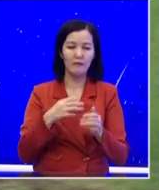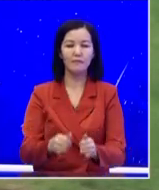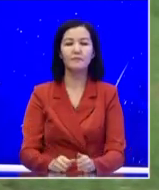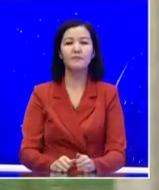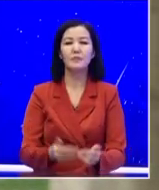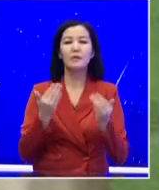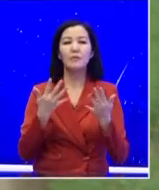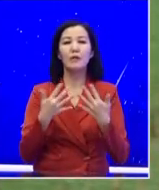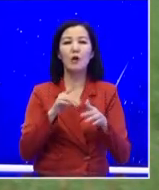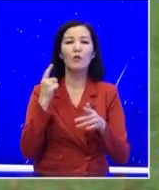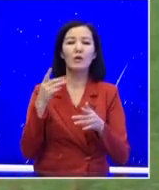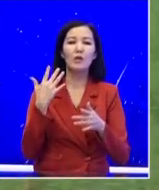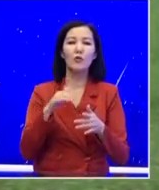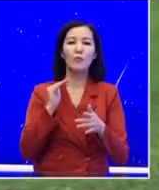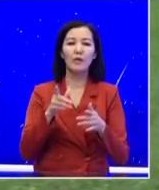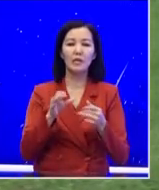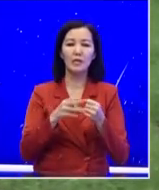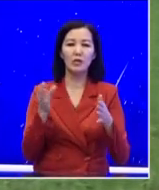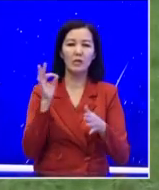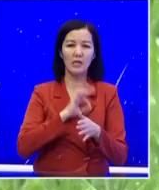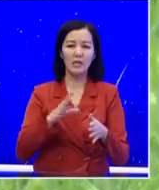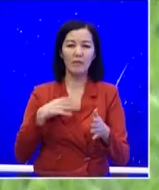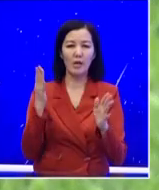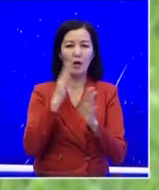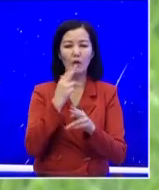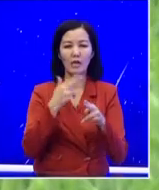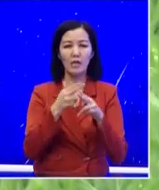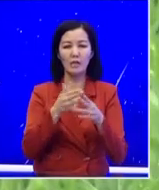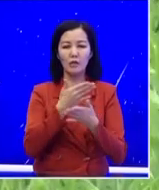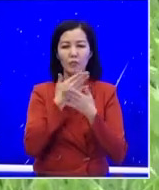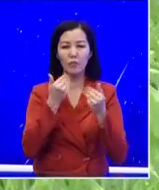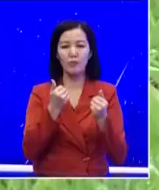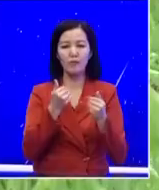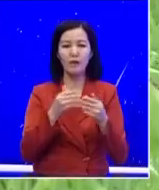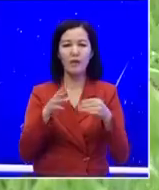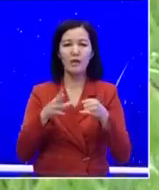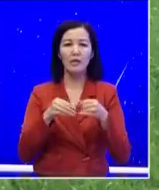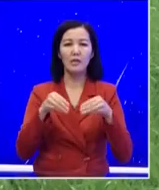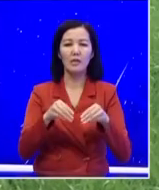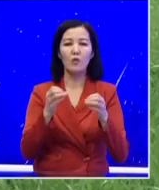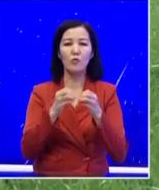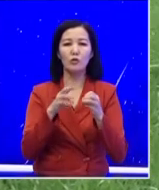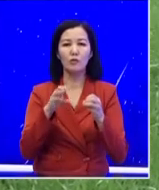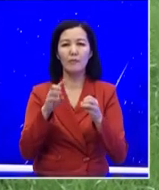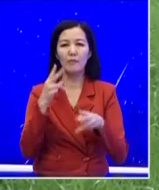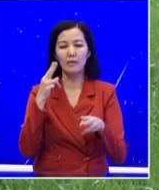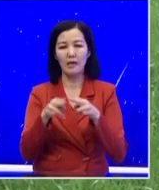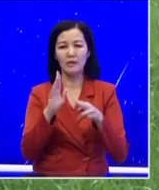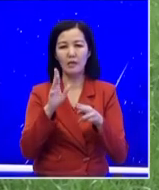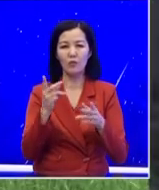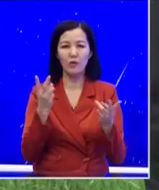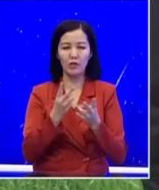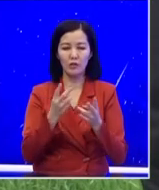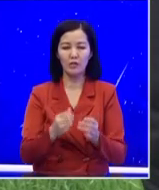аудан диқандары 50 мың гектар жерде ермек. Ауа райы кедергі келтірмесе, дала жұмыстары 10 мамырда аяқталуы